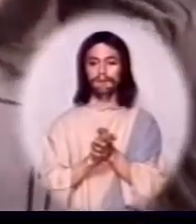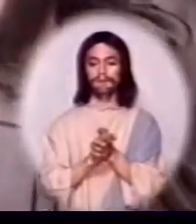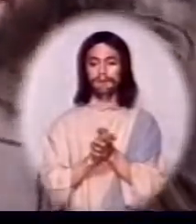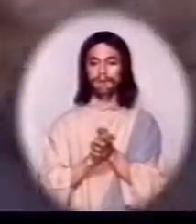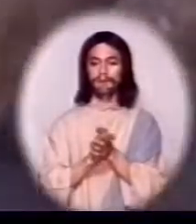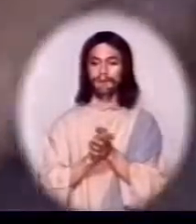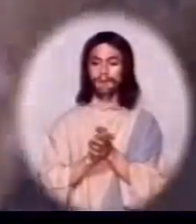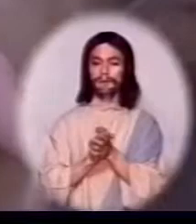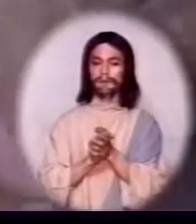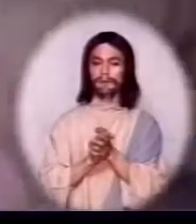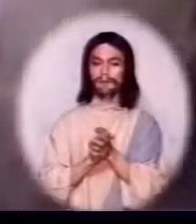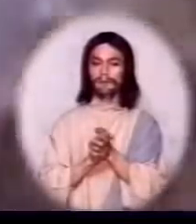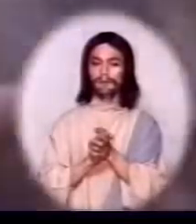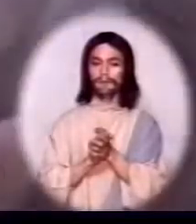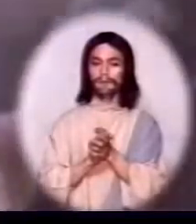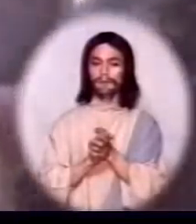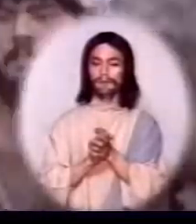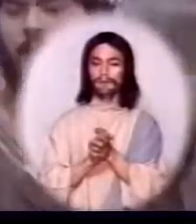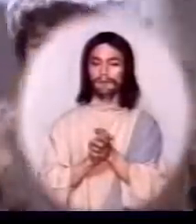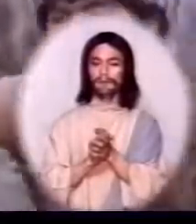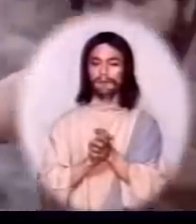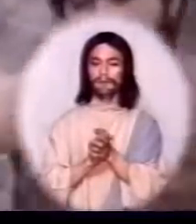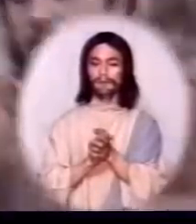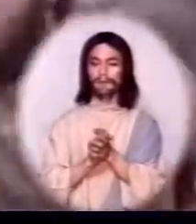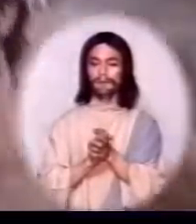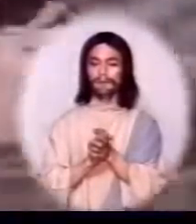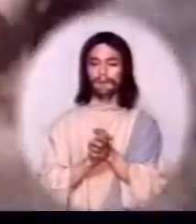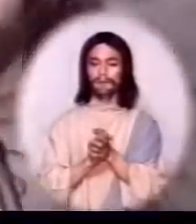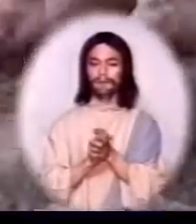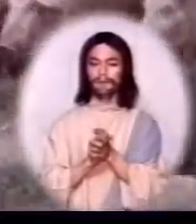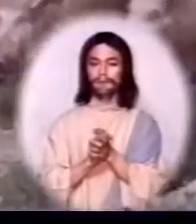야! 돌아와!